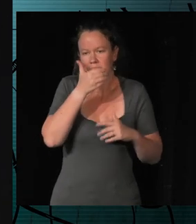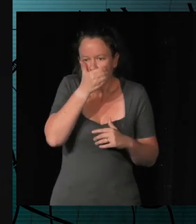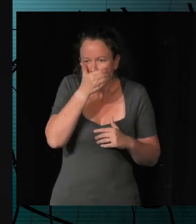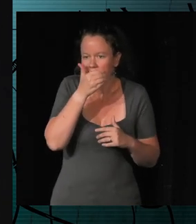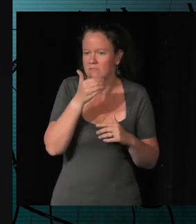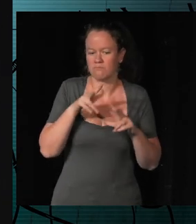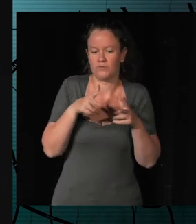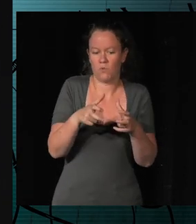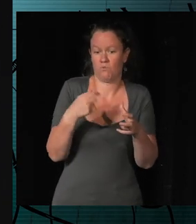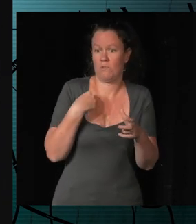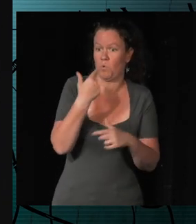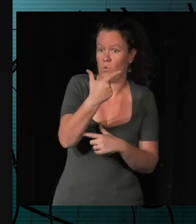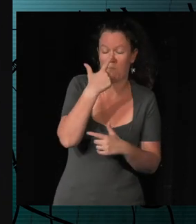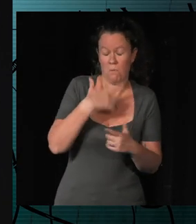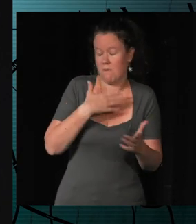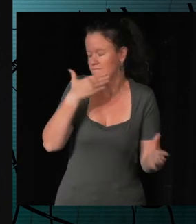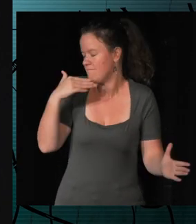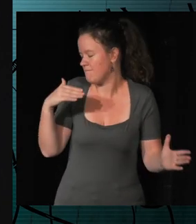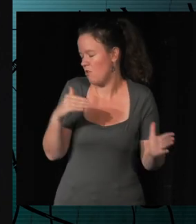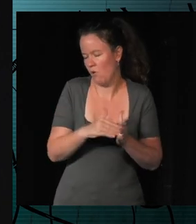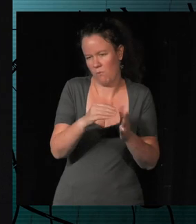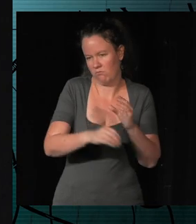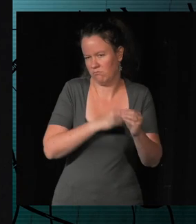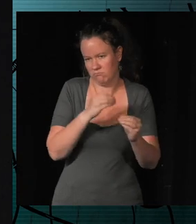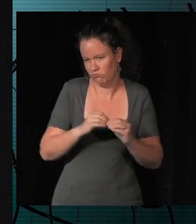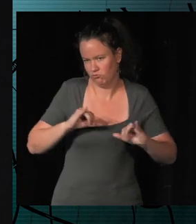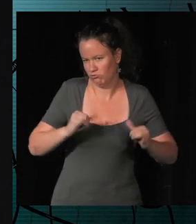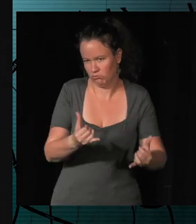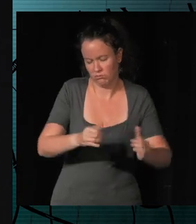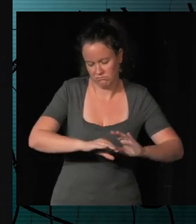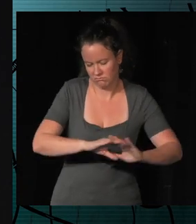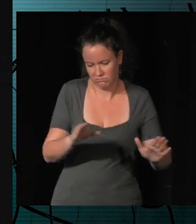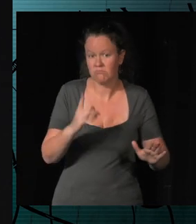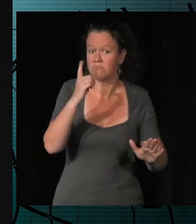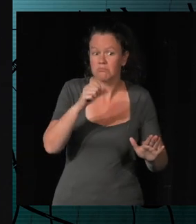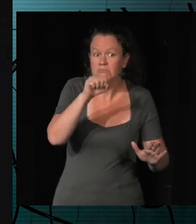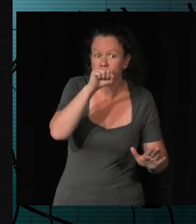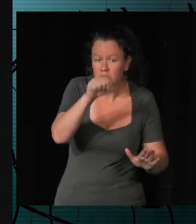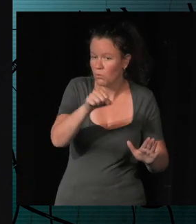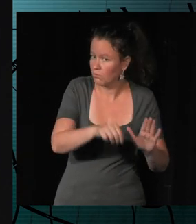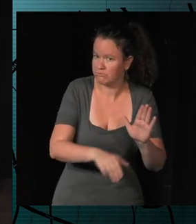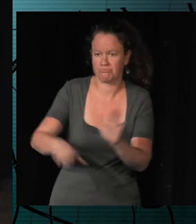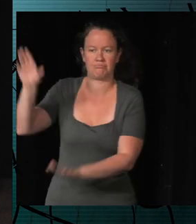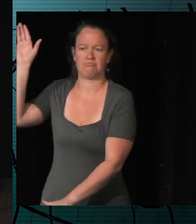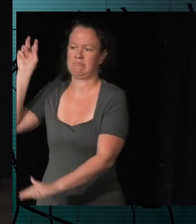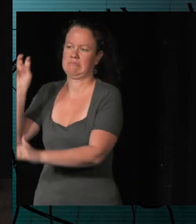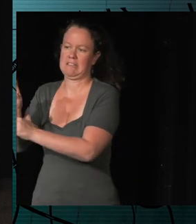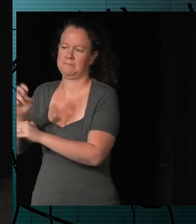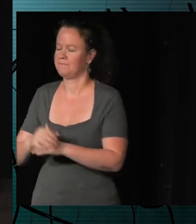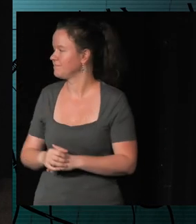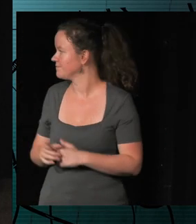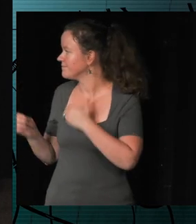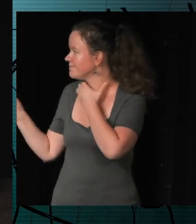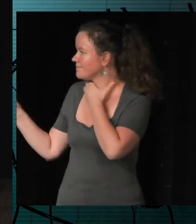médium confondu à partir de là bah ça a été une passion qui n'a jamais tari depuil c'est vrai que ça 2 est un